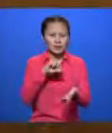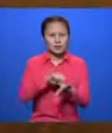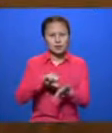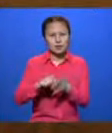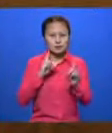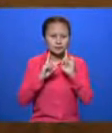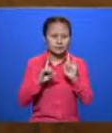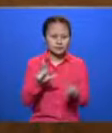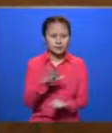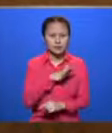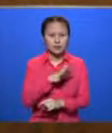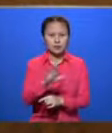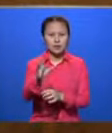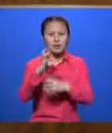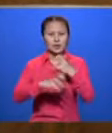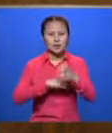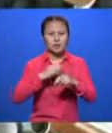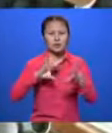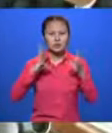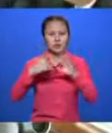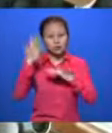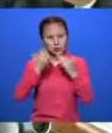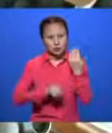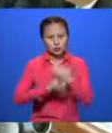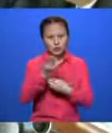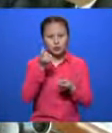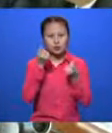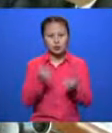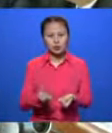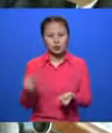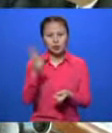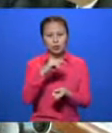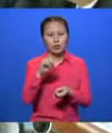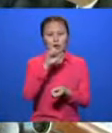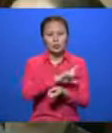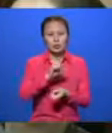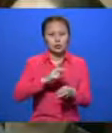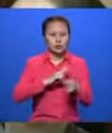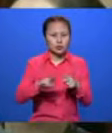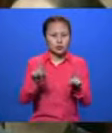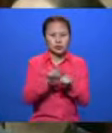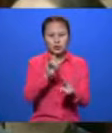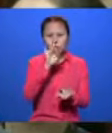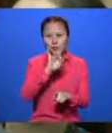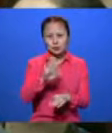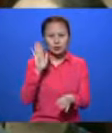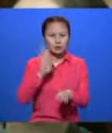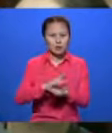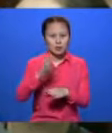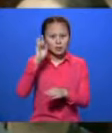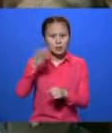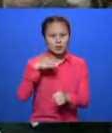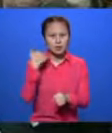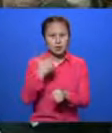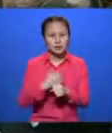өткен жиында айтылды. Әлем нарығындағы мұнай бағасының төменде бұл ел жұмысшыларына кері әсерін тигізбеу керек деген елбасы тапсырмасына орай, бірқатар әрі